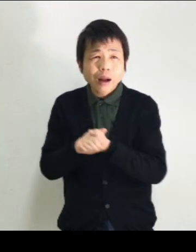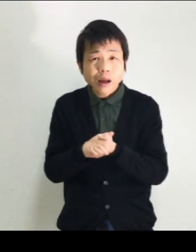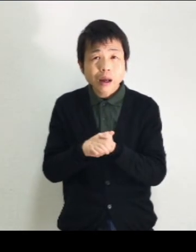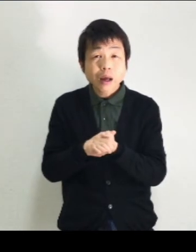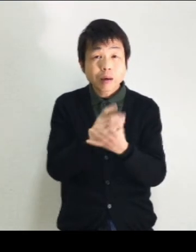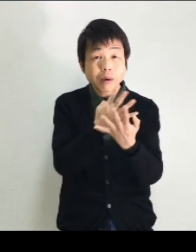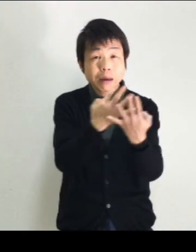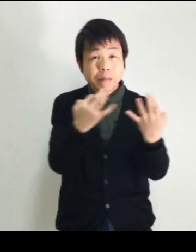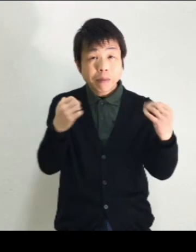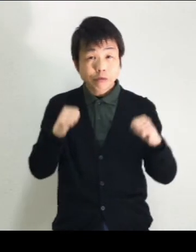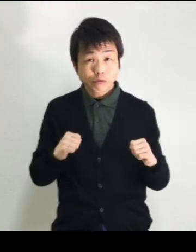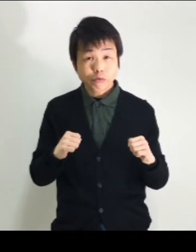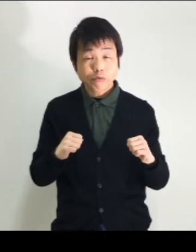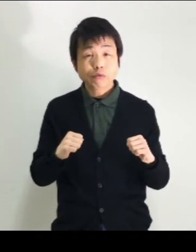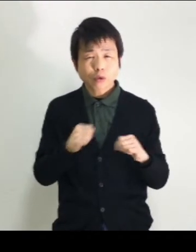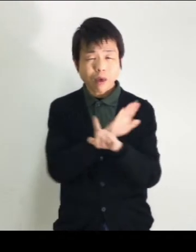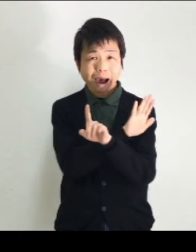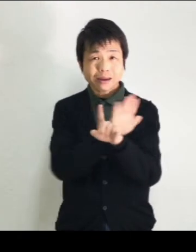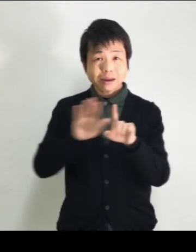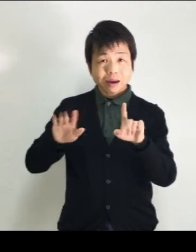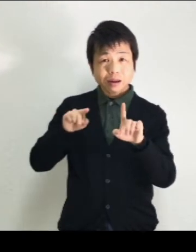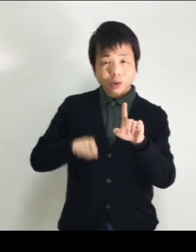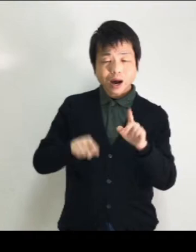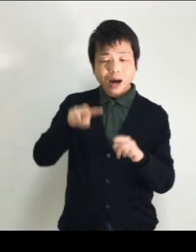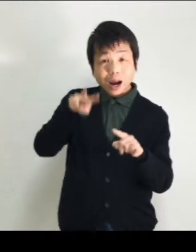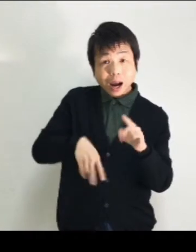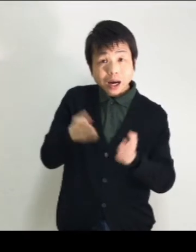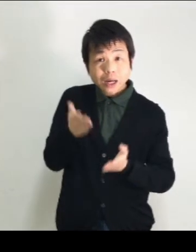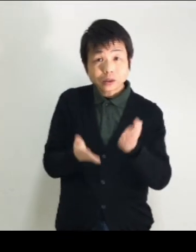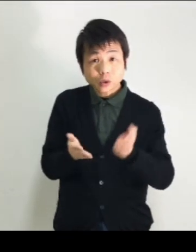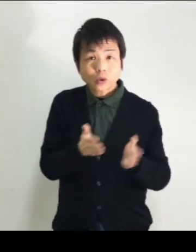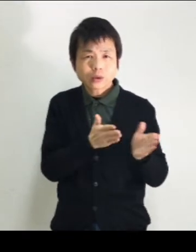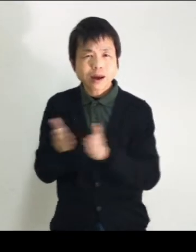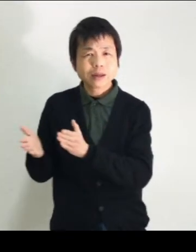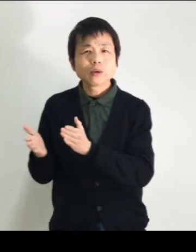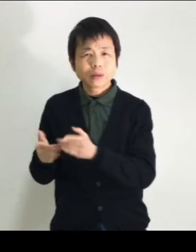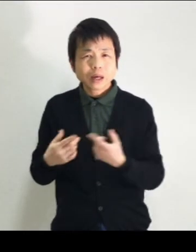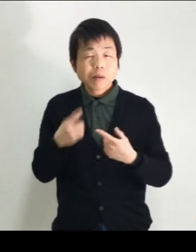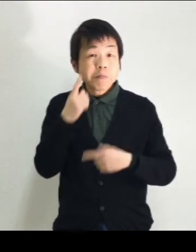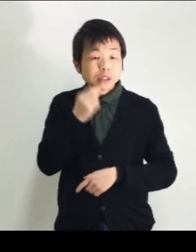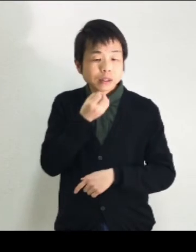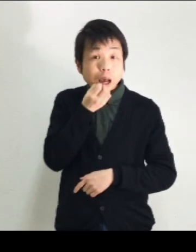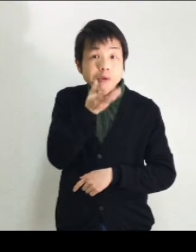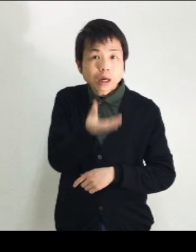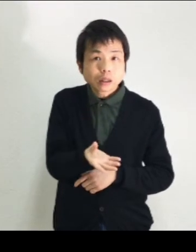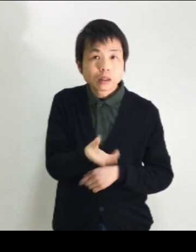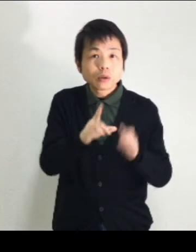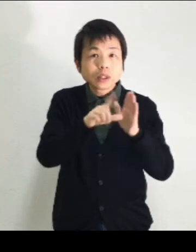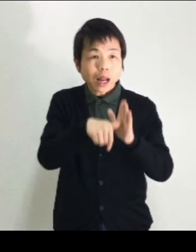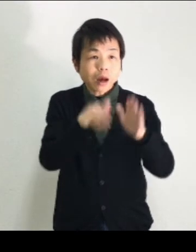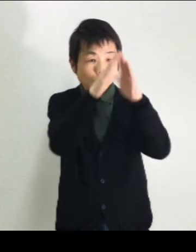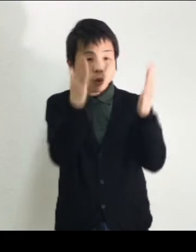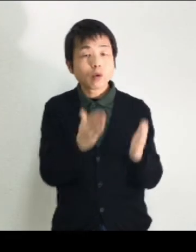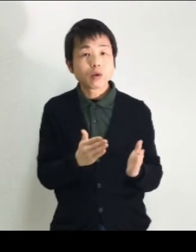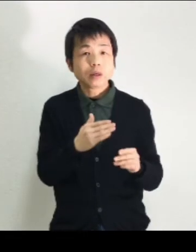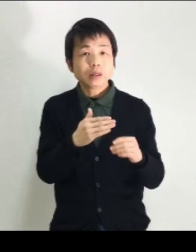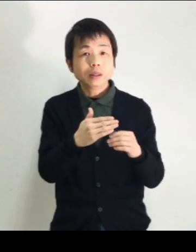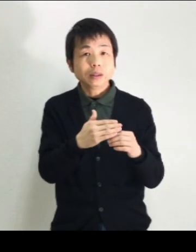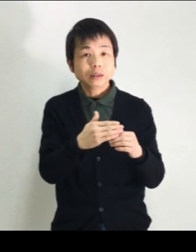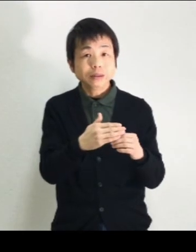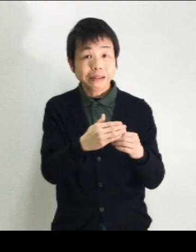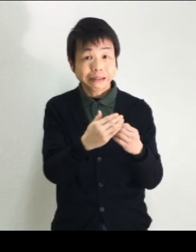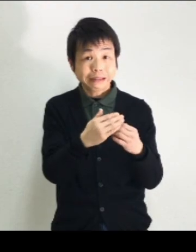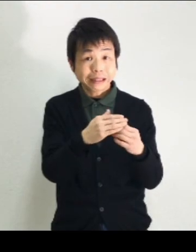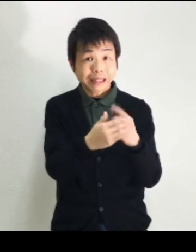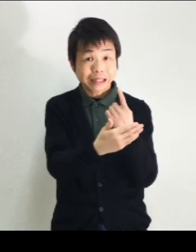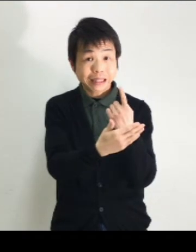る、まあ、その背景には、まあ介助体制として、もしカミングアウトしたら介助の支援が打ち切られてし